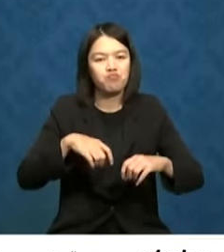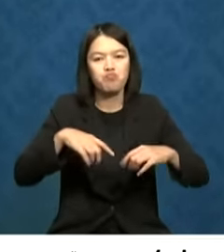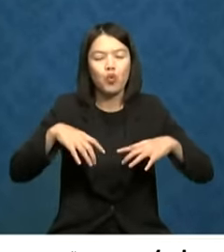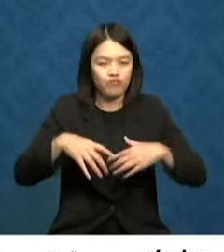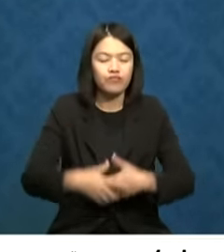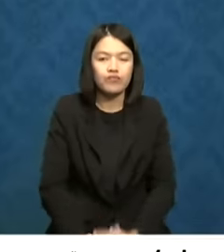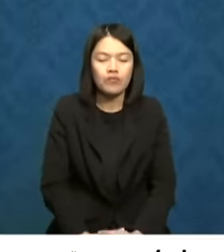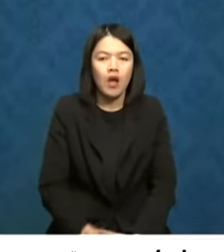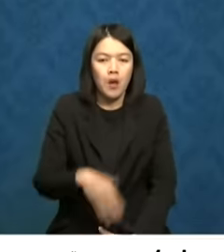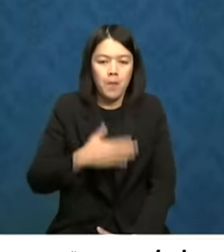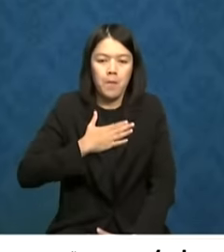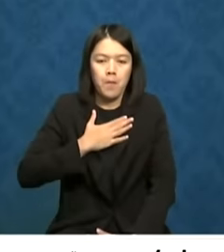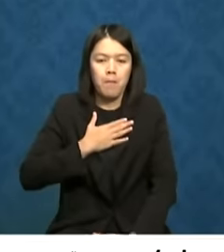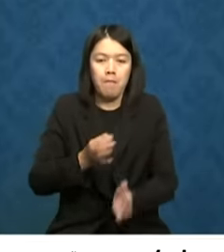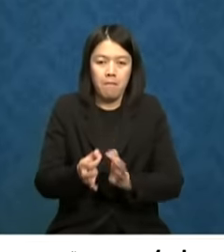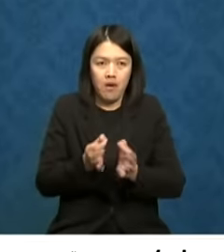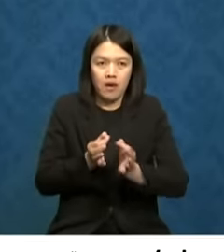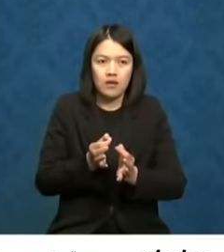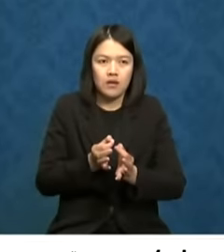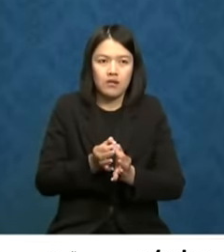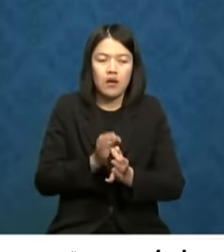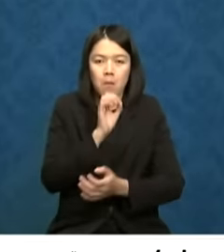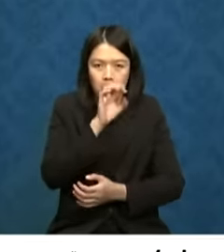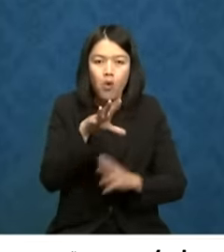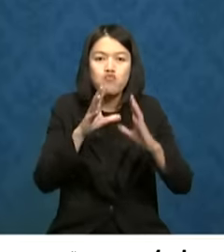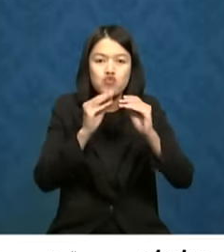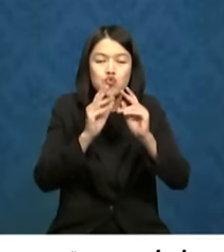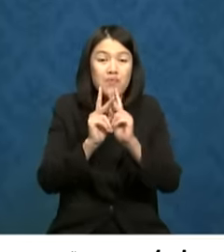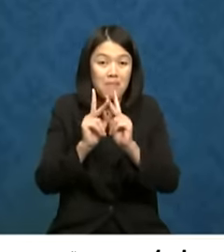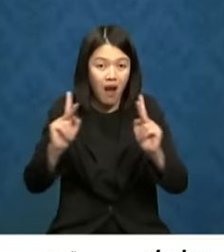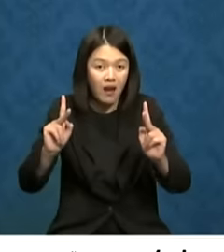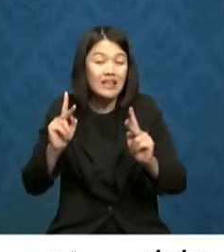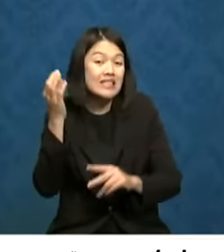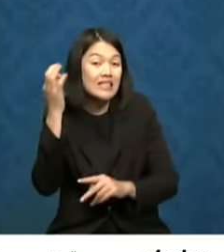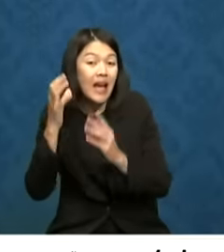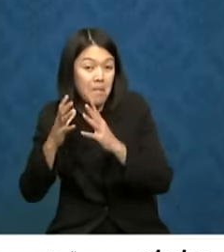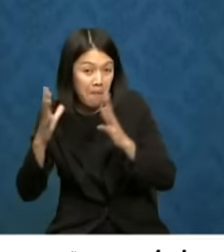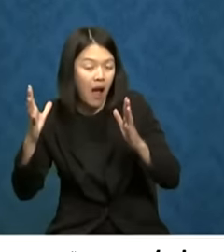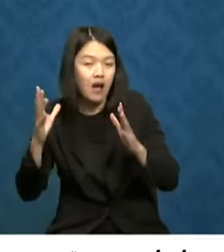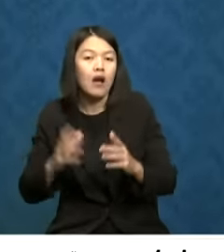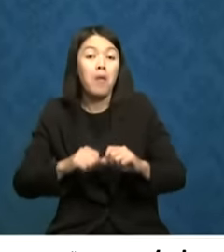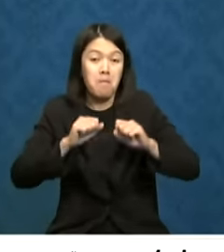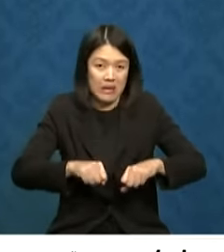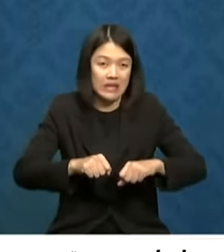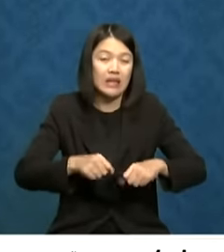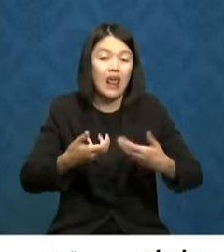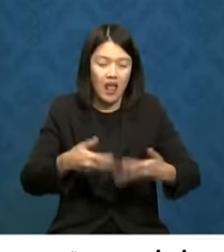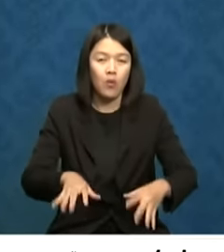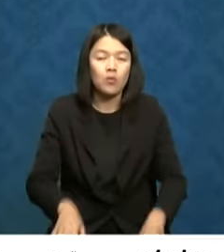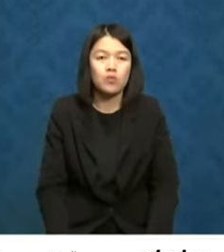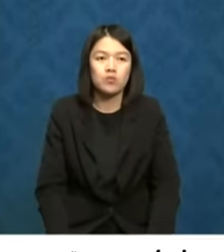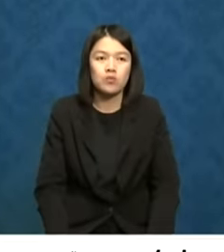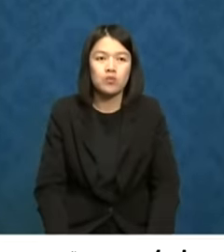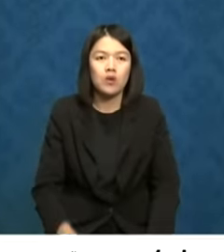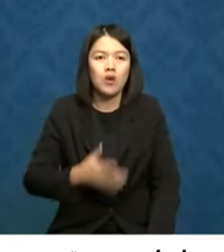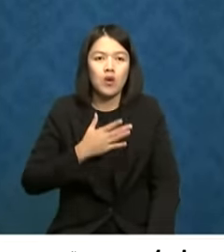แบบนี้โต้แย้งในที่ประชุมคณะกรรมาธิการเสียงข้างมากลงมติไปอย่างนั้น